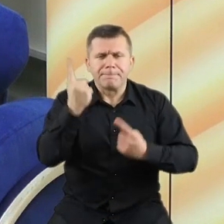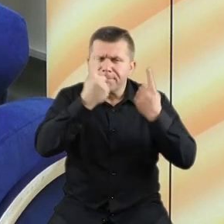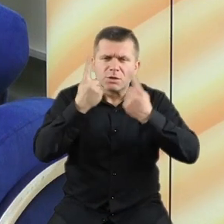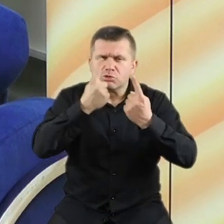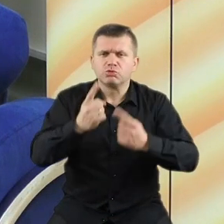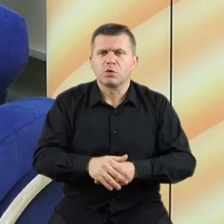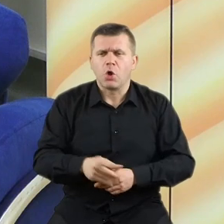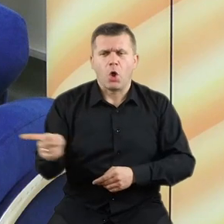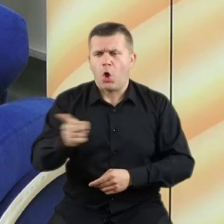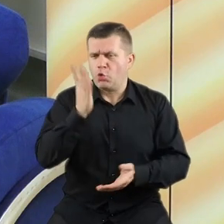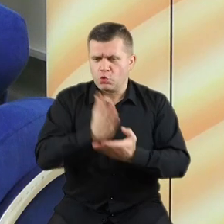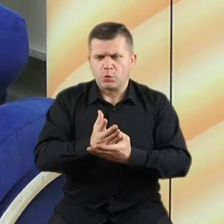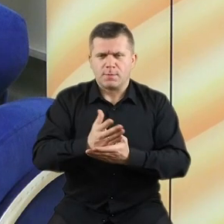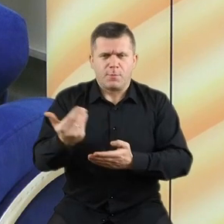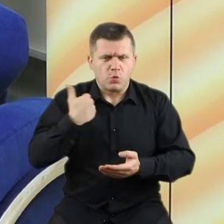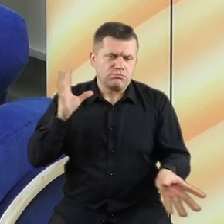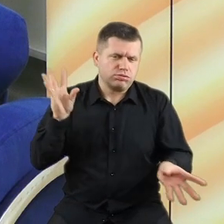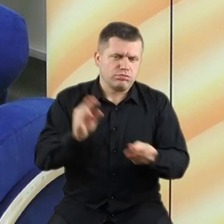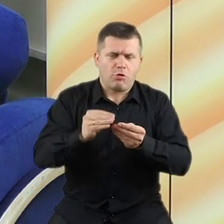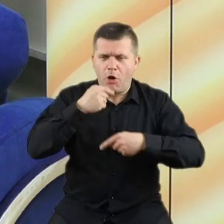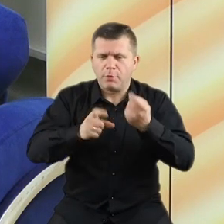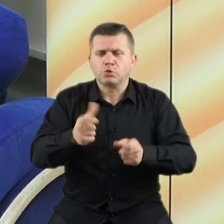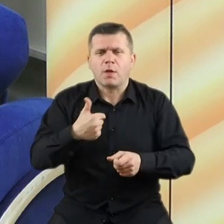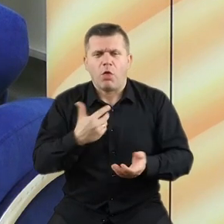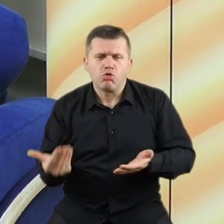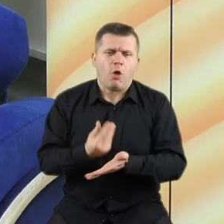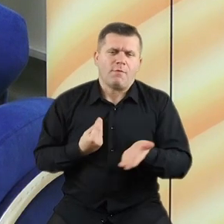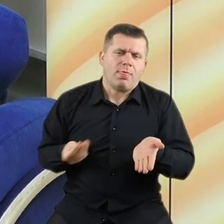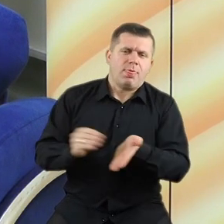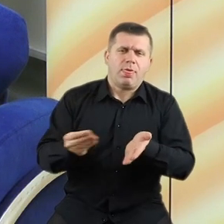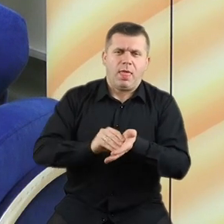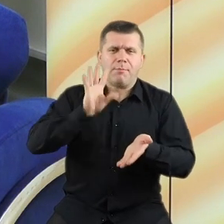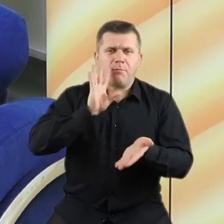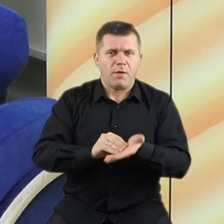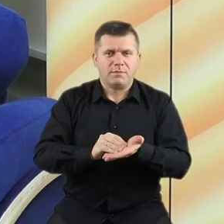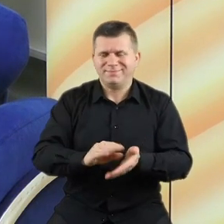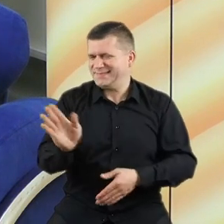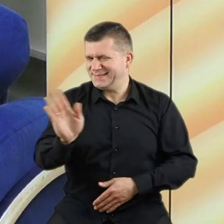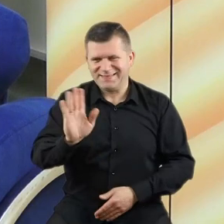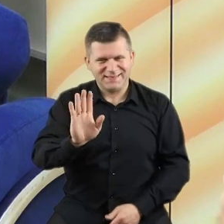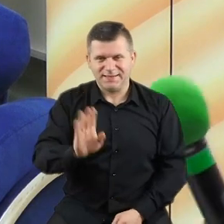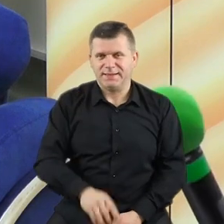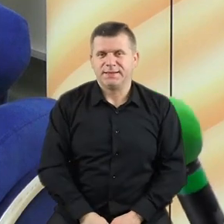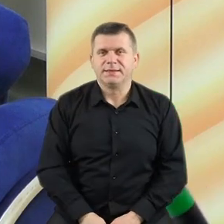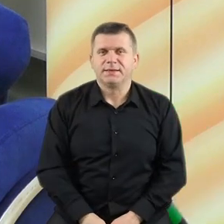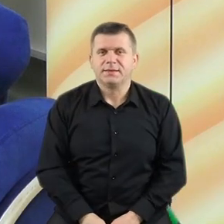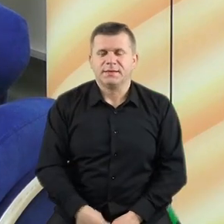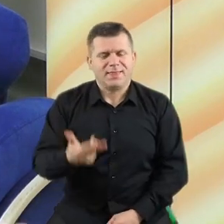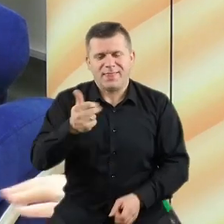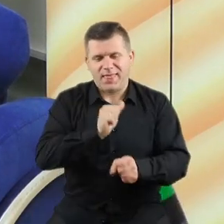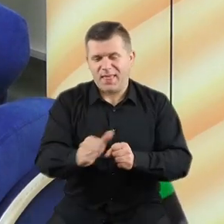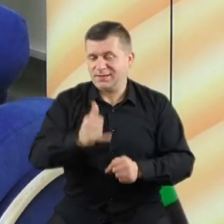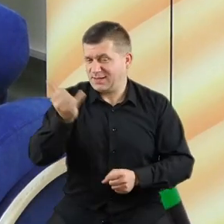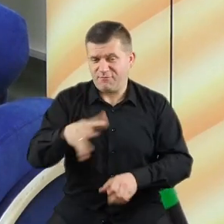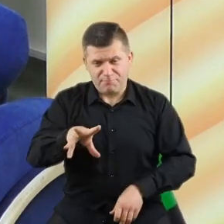takie myśli, że oni już swoje opowiedzieli? Co ja wniosę nowego, powtarzając? Nie, to tak